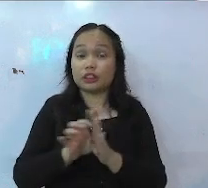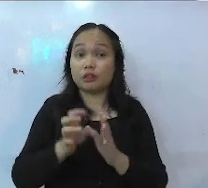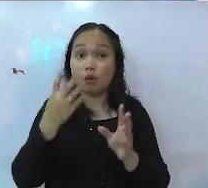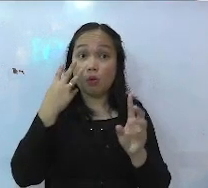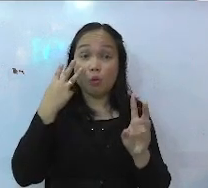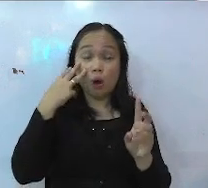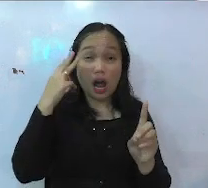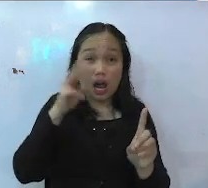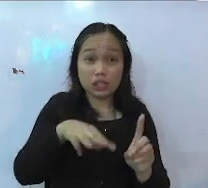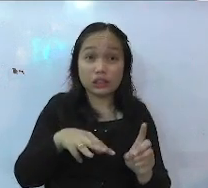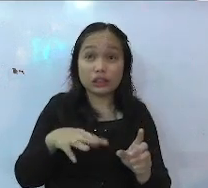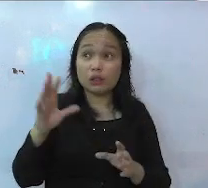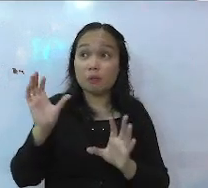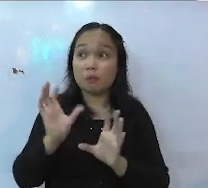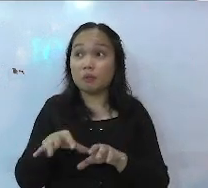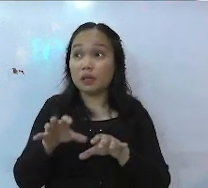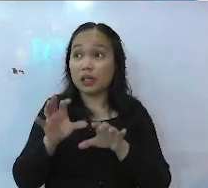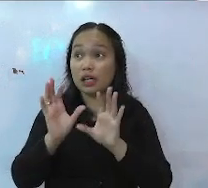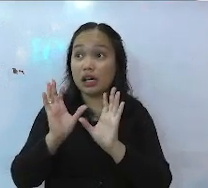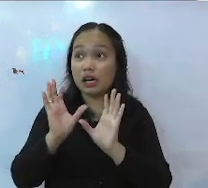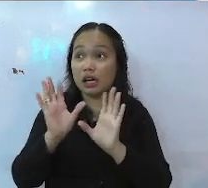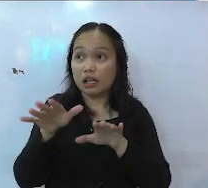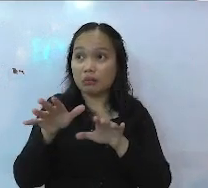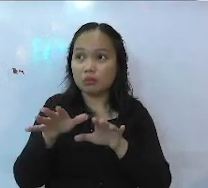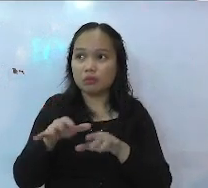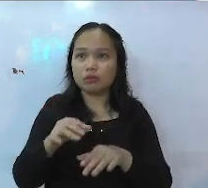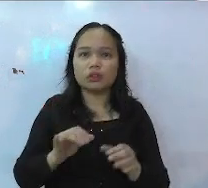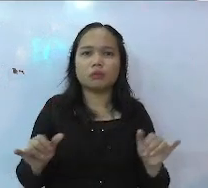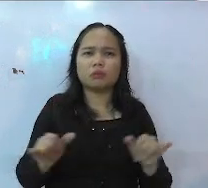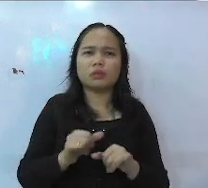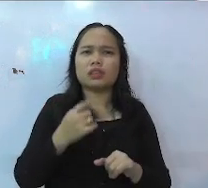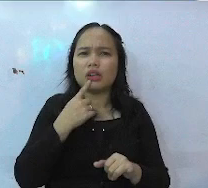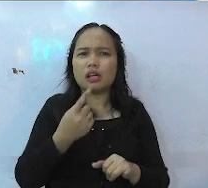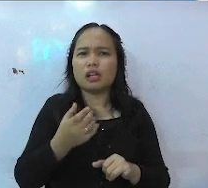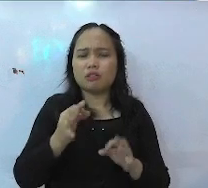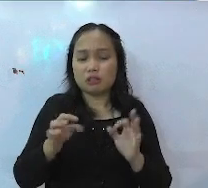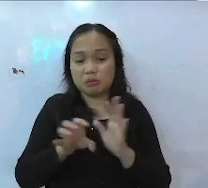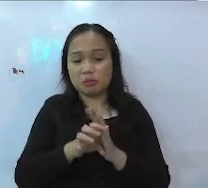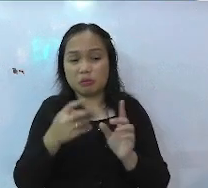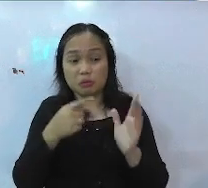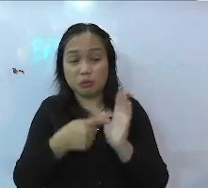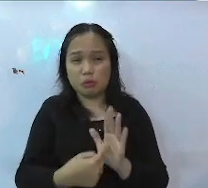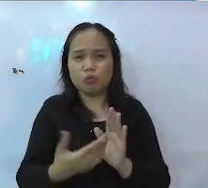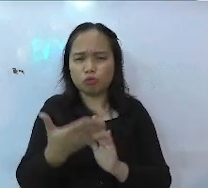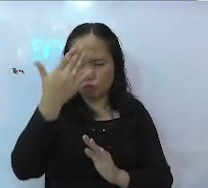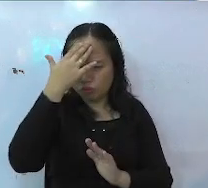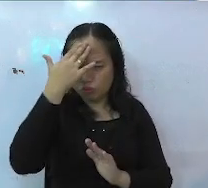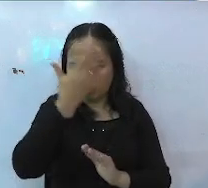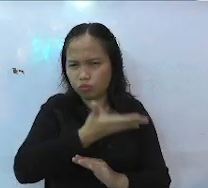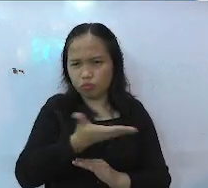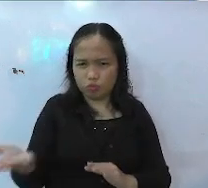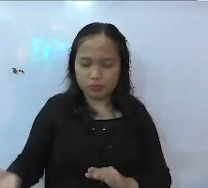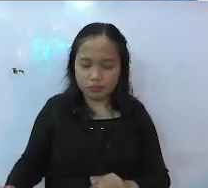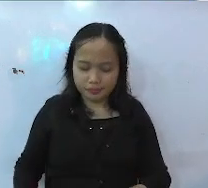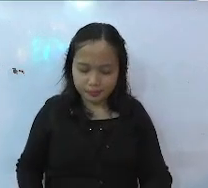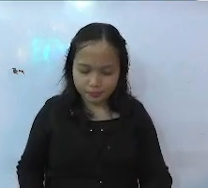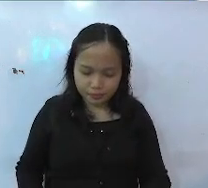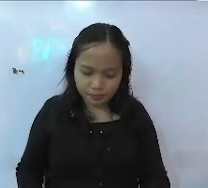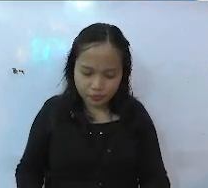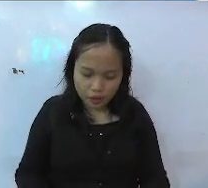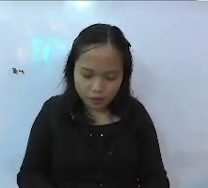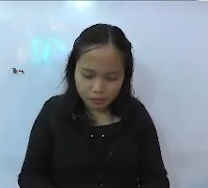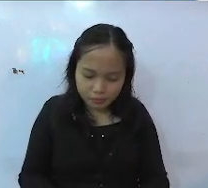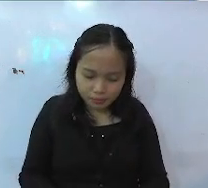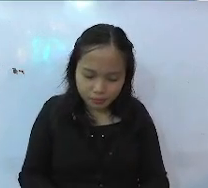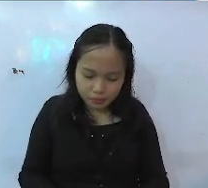kanila at least you know Oo tayo palagi ' ba kaya k sinasabi sa inyo yan kasi team Focus Ilagay niyo sa